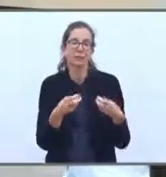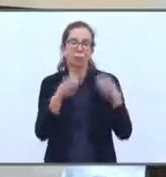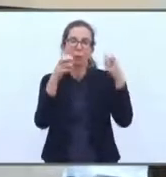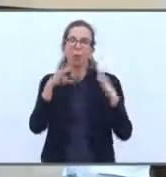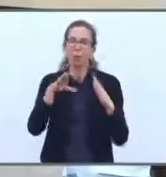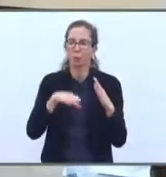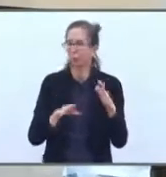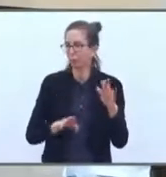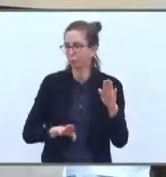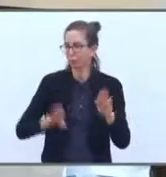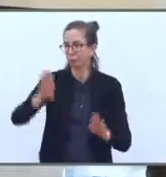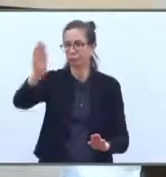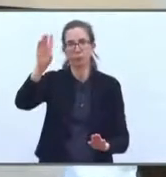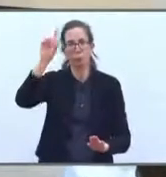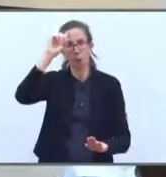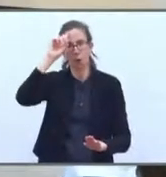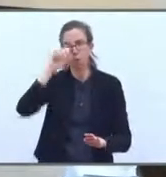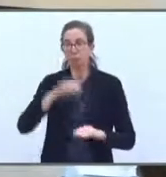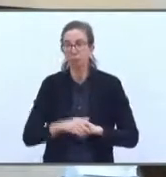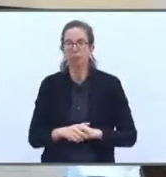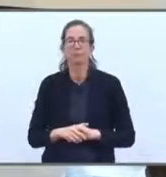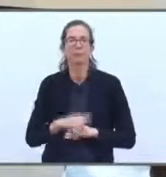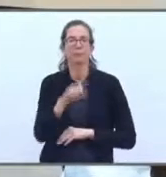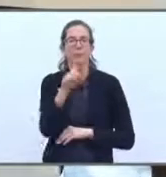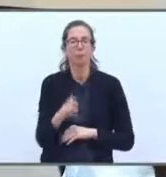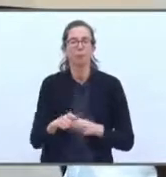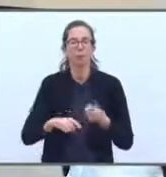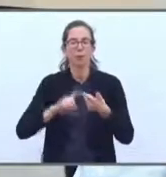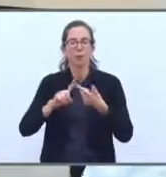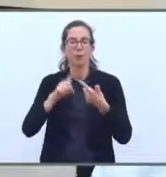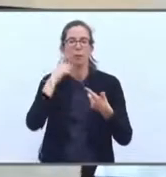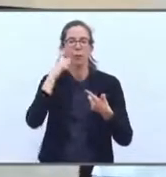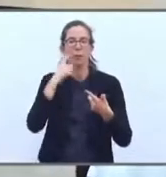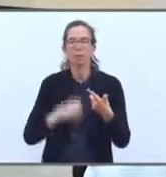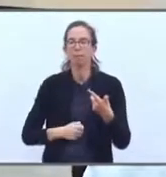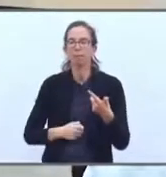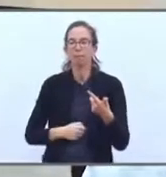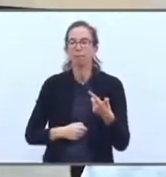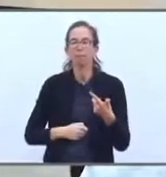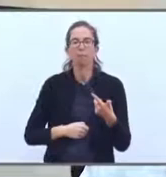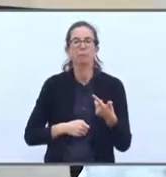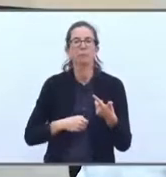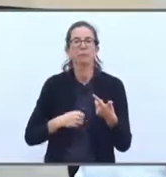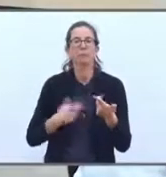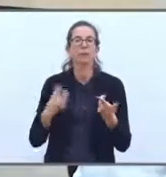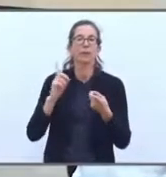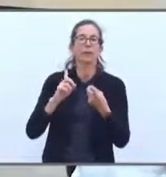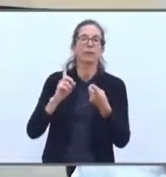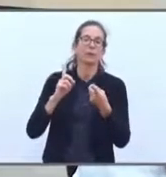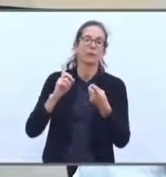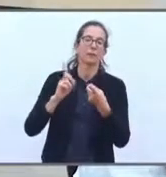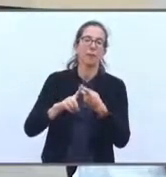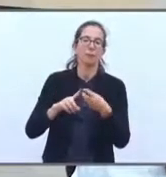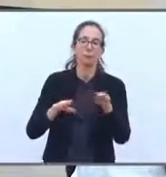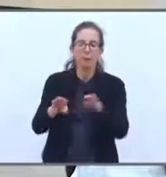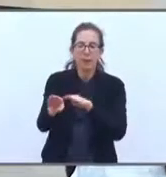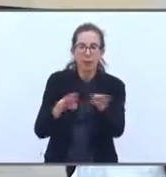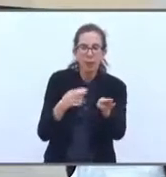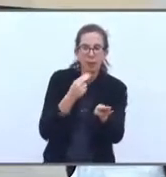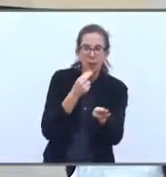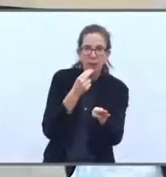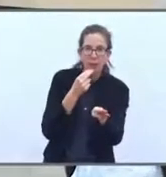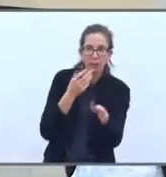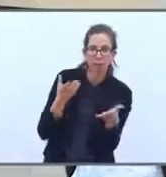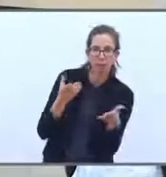Deuxième remarque, ça concerne les contrôles qui sont faits sur la qualité, et nous avons pu mettre à jour le fait que l'un de